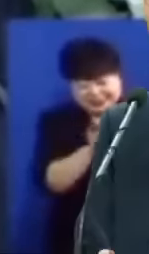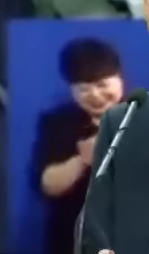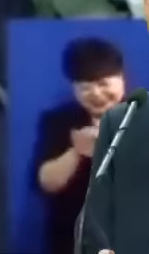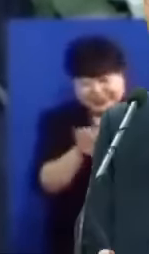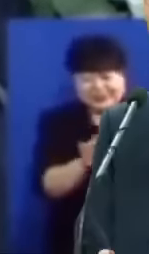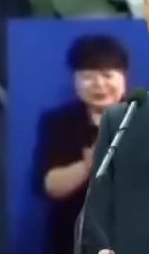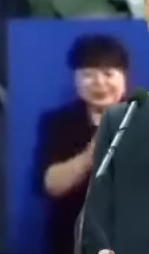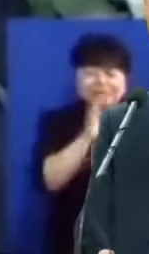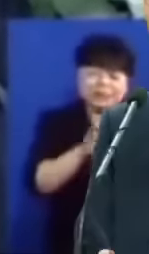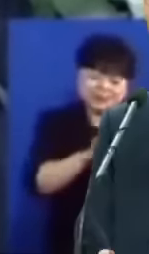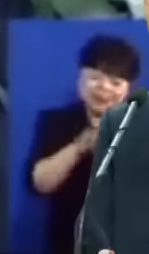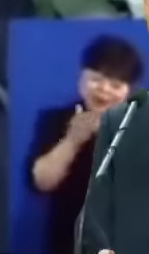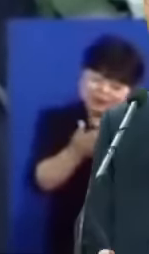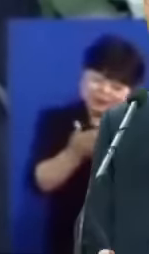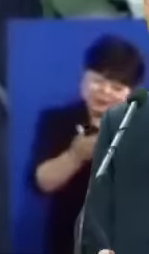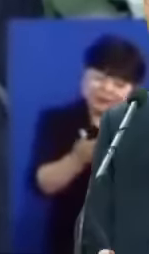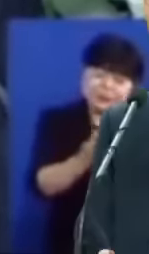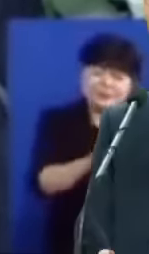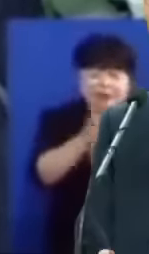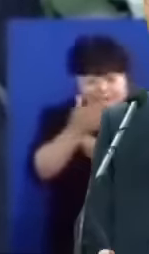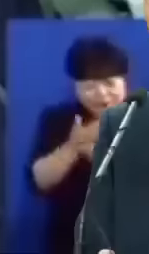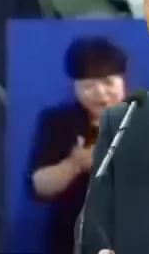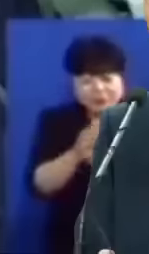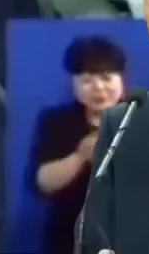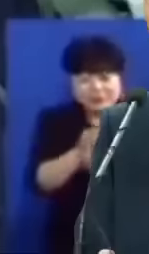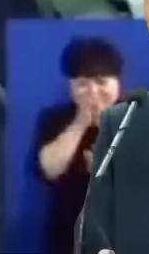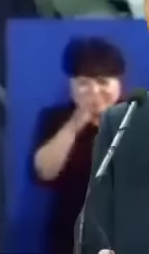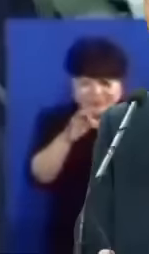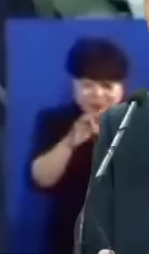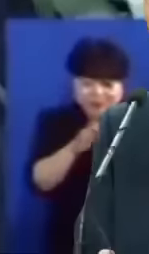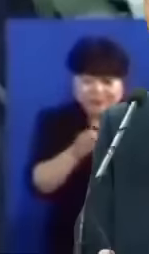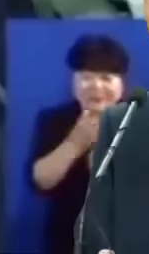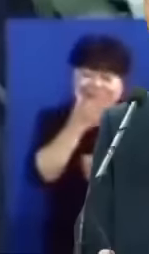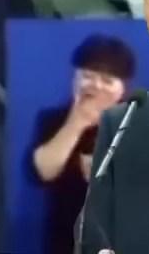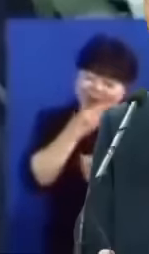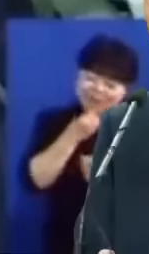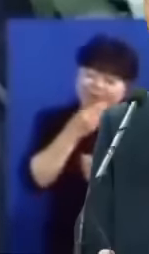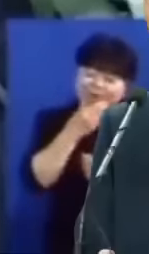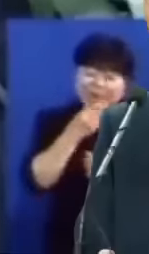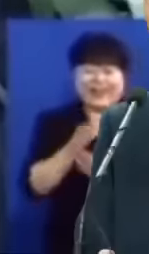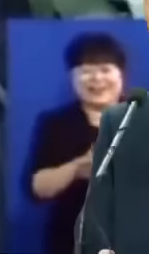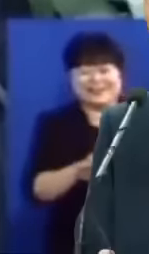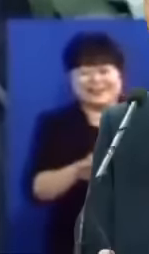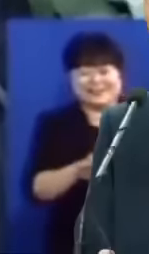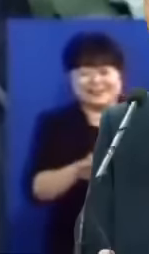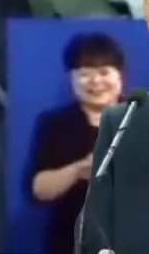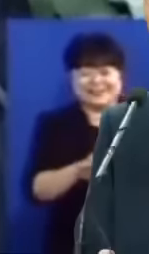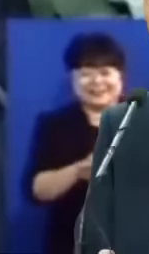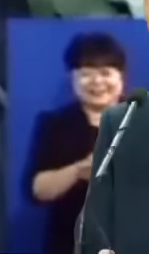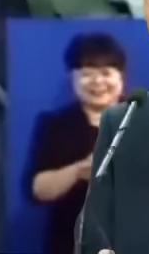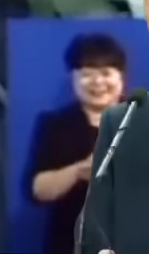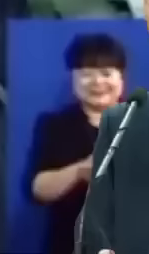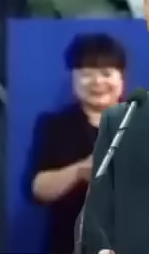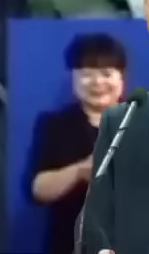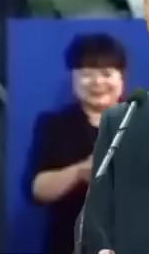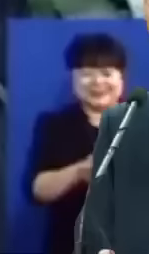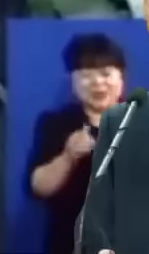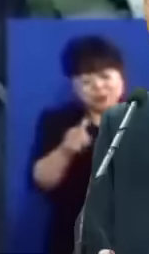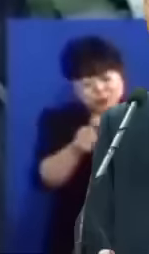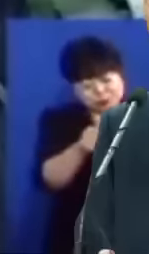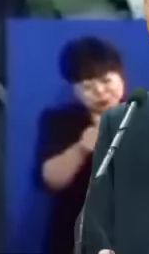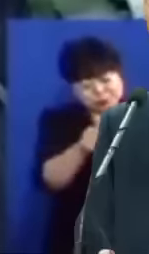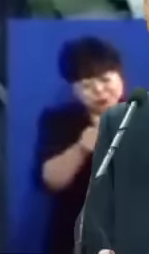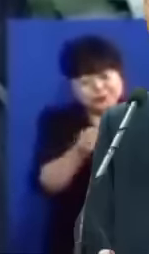친구라도 내가 정말 사랑하고 사랑받는 친구가 있으면 굉장히 삶이 행복해요. 하물며